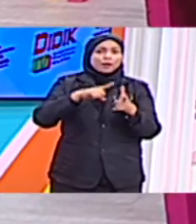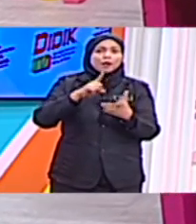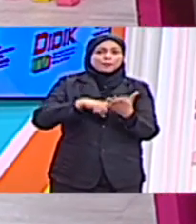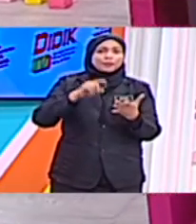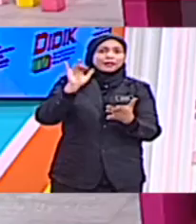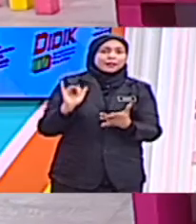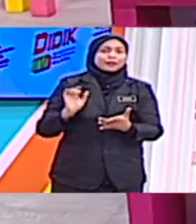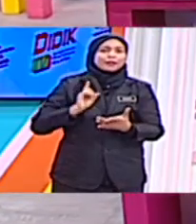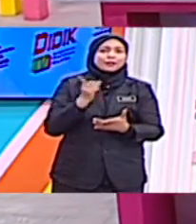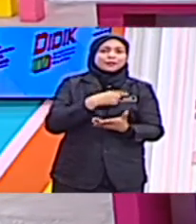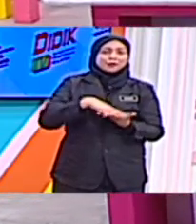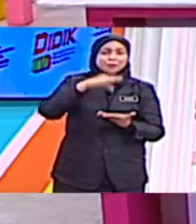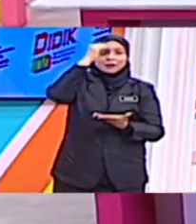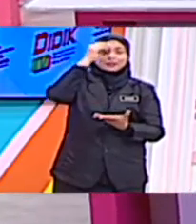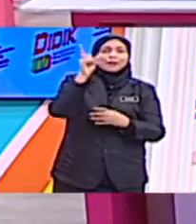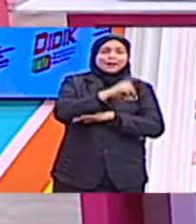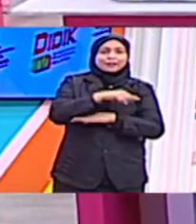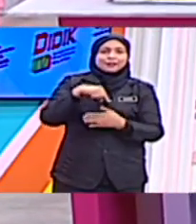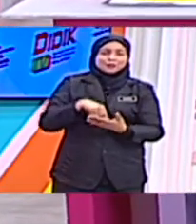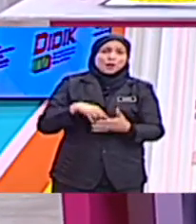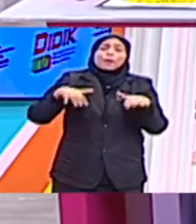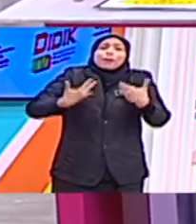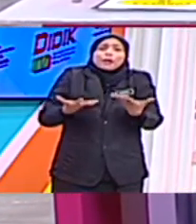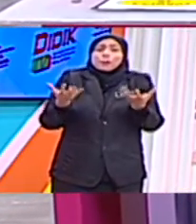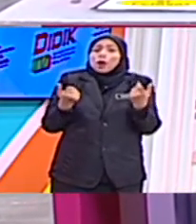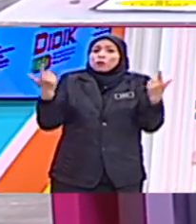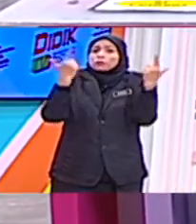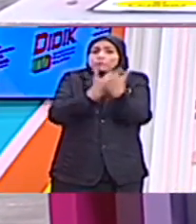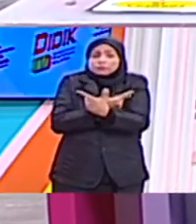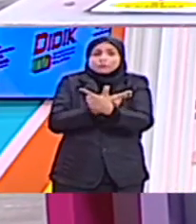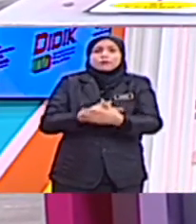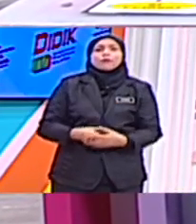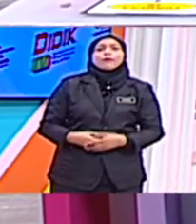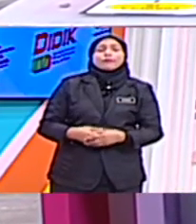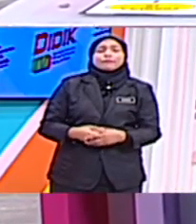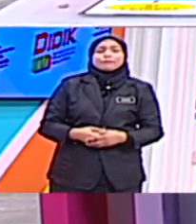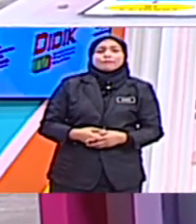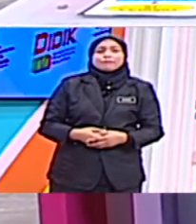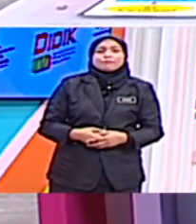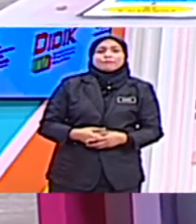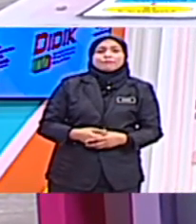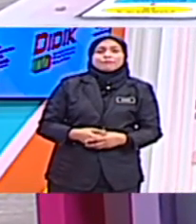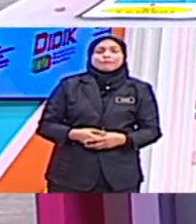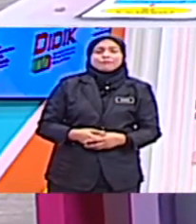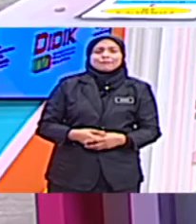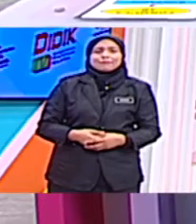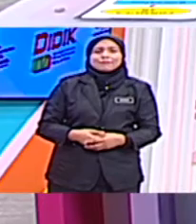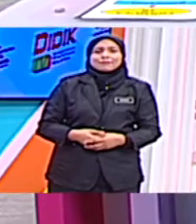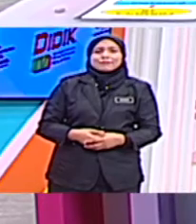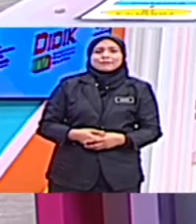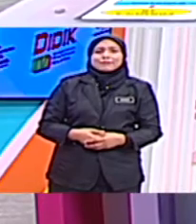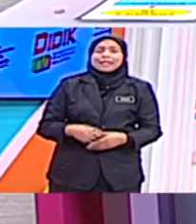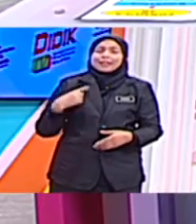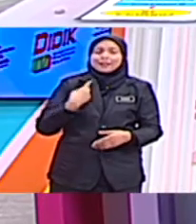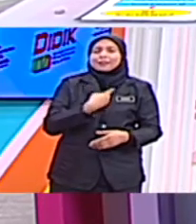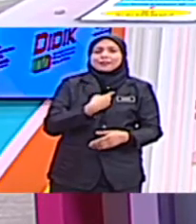mereka belajar hari ini. Supaya mereka macam boleh fikir macam mana nak lawan lepas ni kan? Kita bagi mereka rehat sebentar boleh ya, cikgu? Okey, kita rehat sebentar. Kita